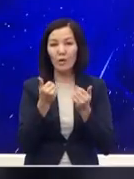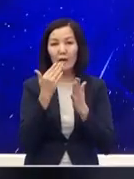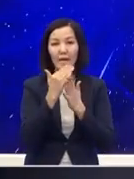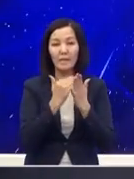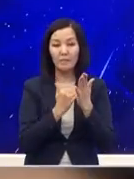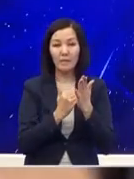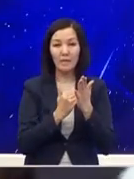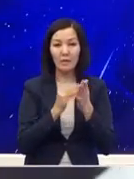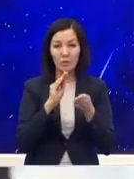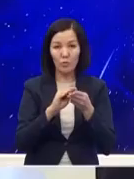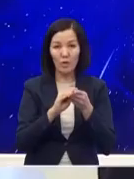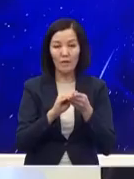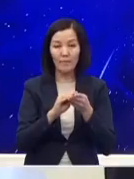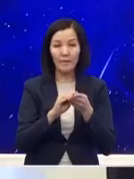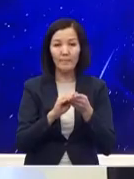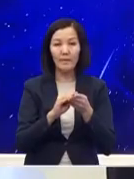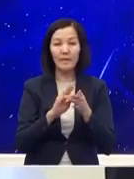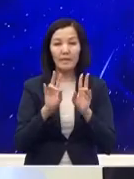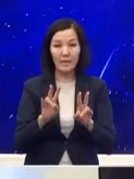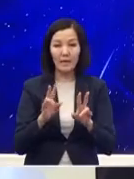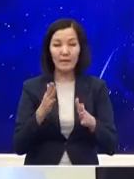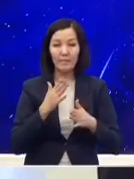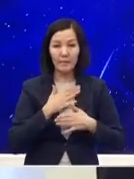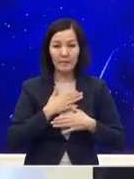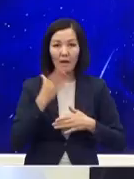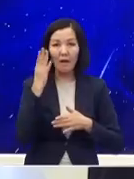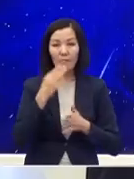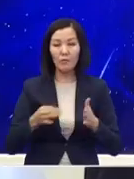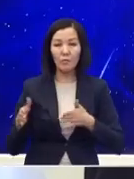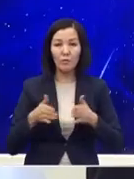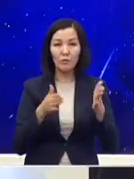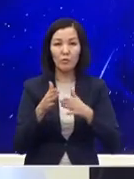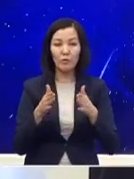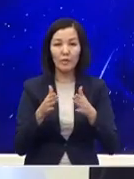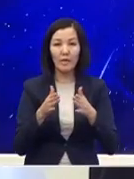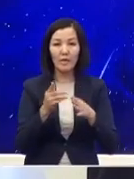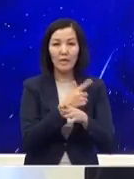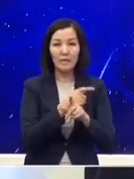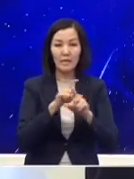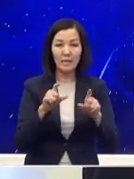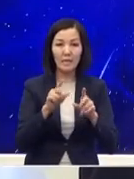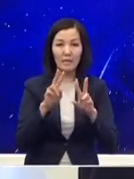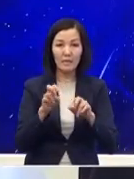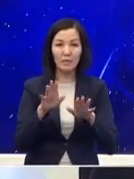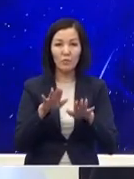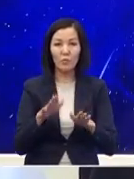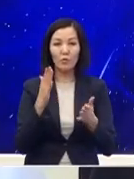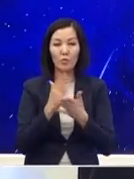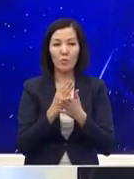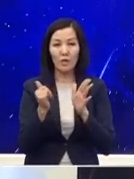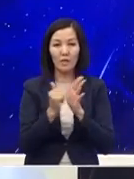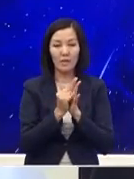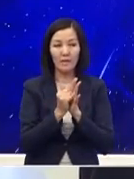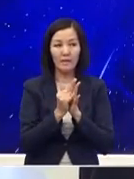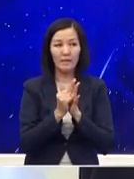бойынша. Тек қана бізде енді автожолда санитарлық пост қойылды, өздеріңіз білесіздер. Бұл жерде айтайын дегенмен